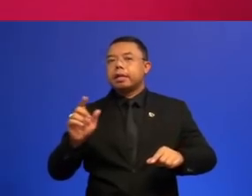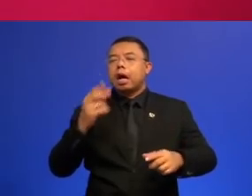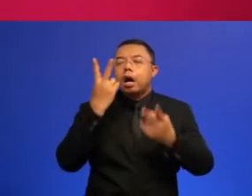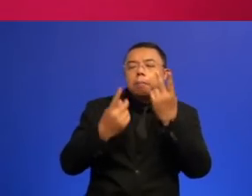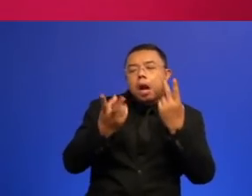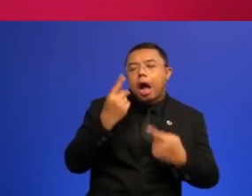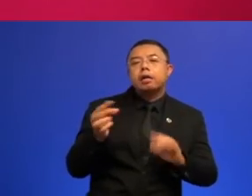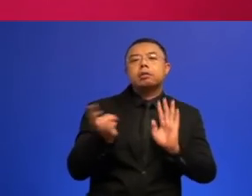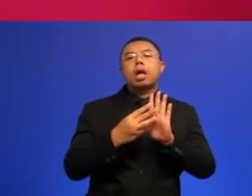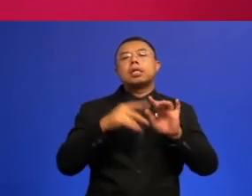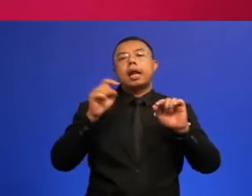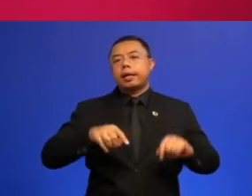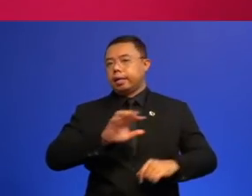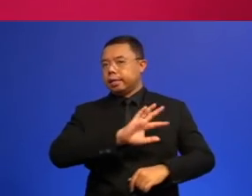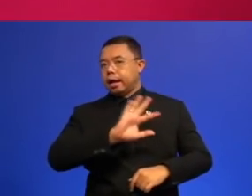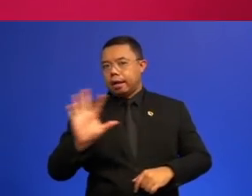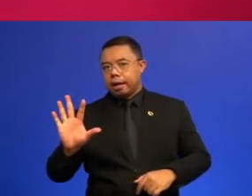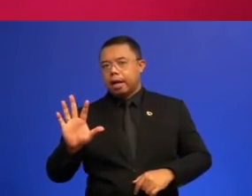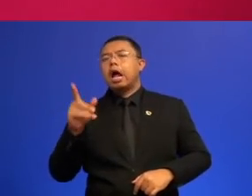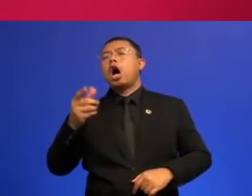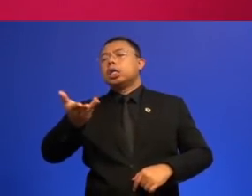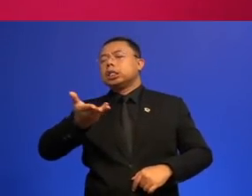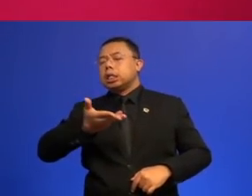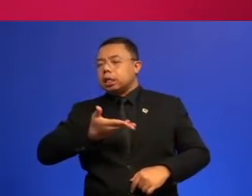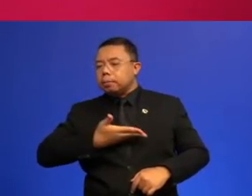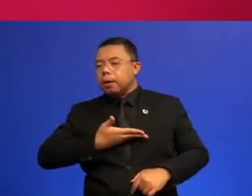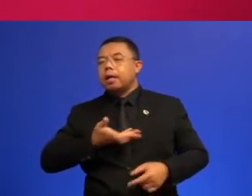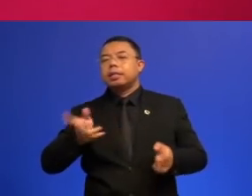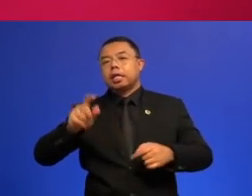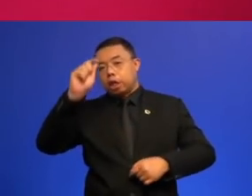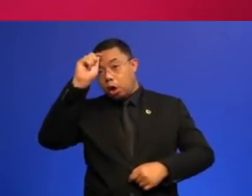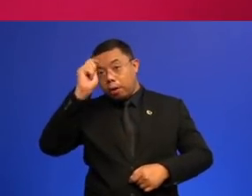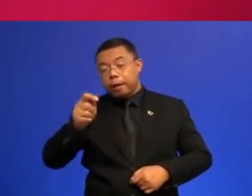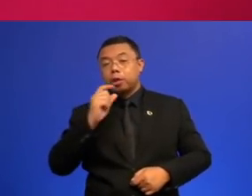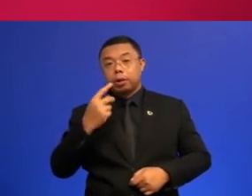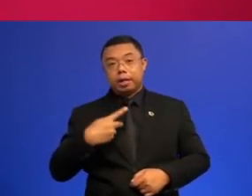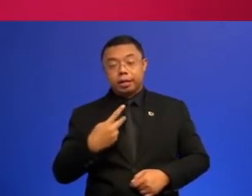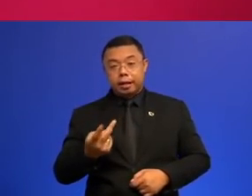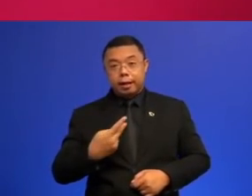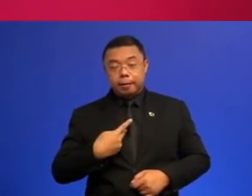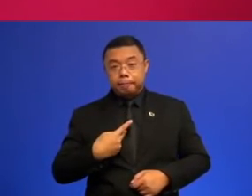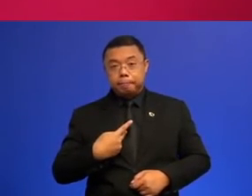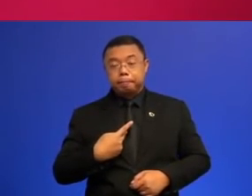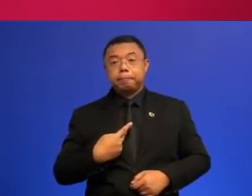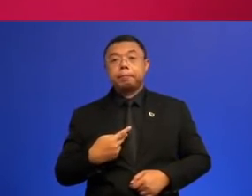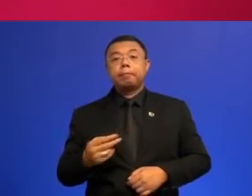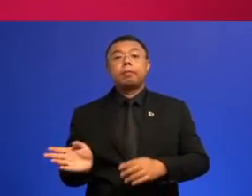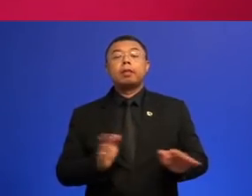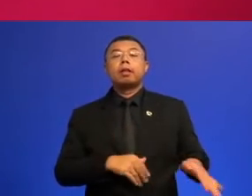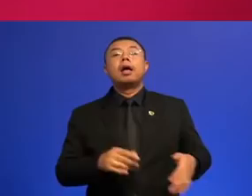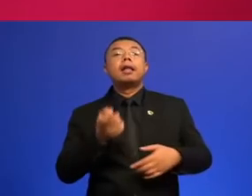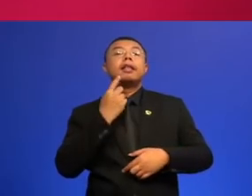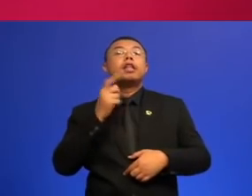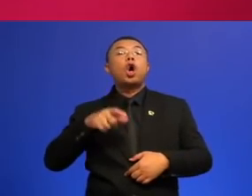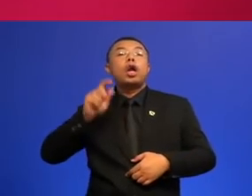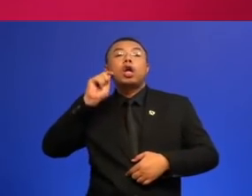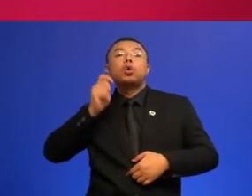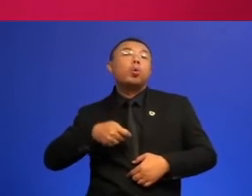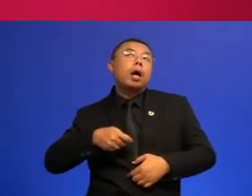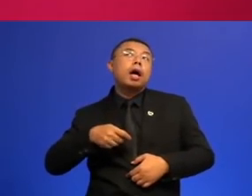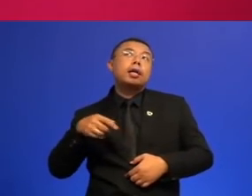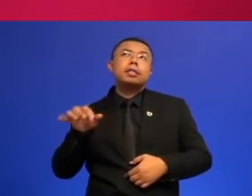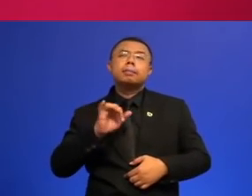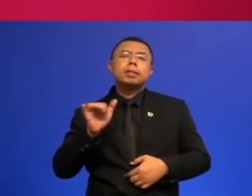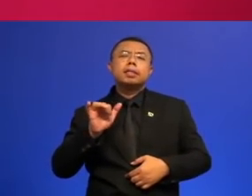diratapi keadaan itu. Harus diterima sebagai kehormatan. Begitu. Ya. Lalu mengenai orang tua yang